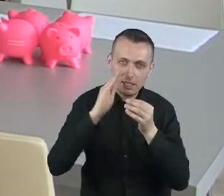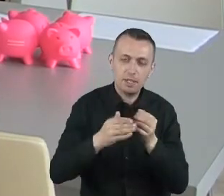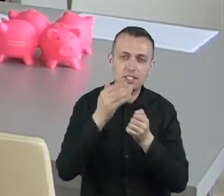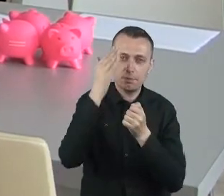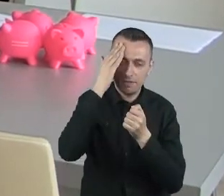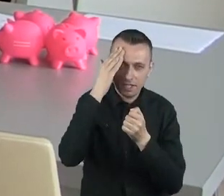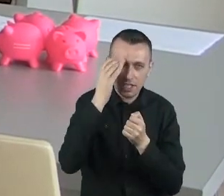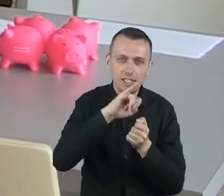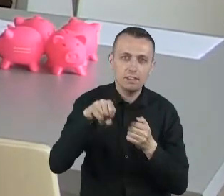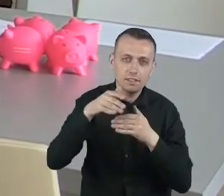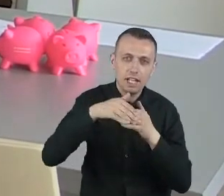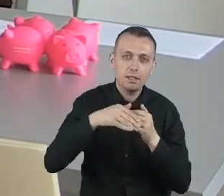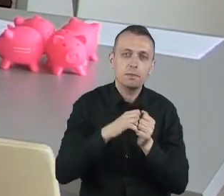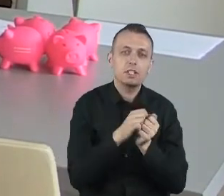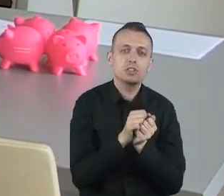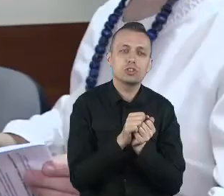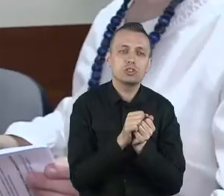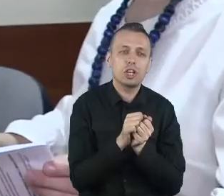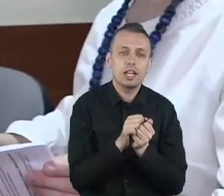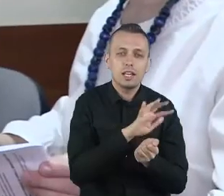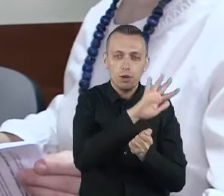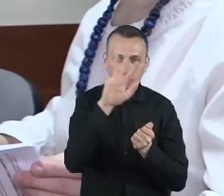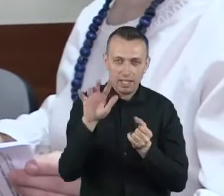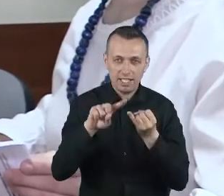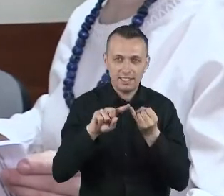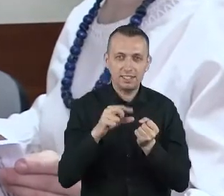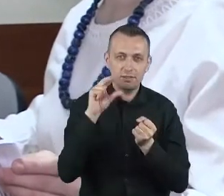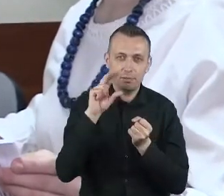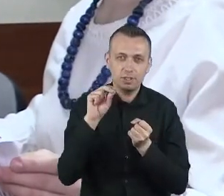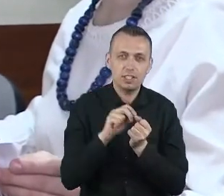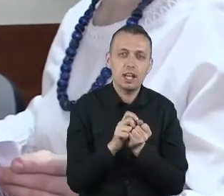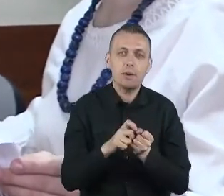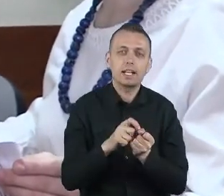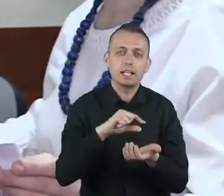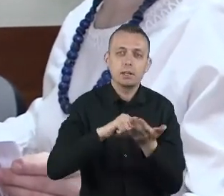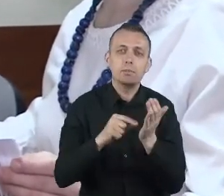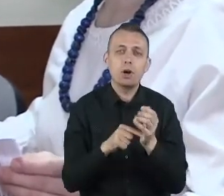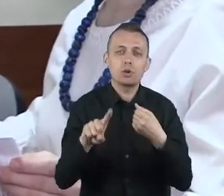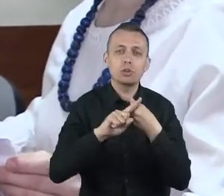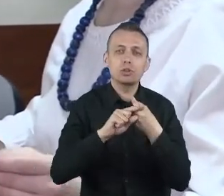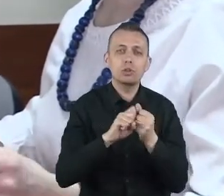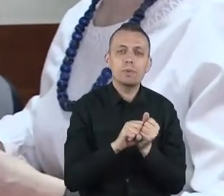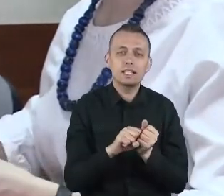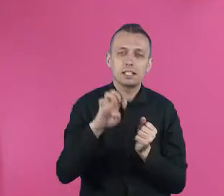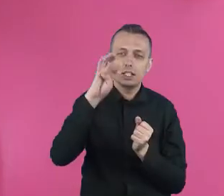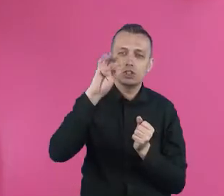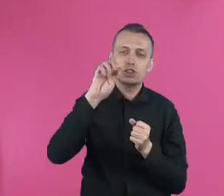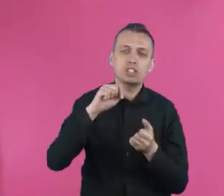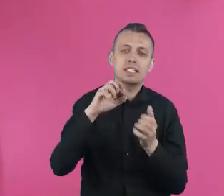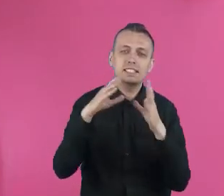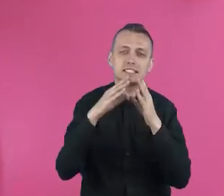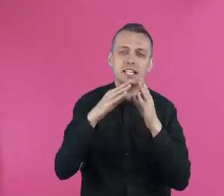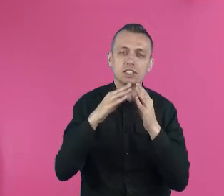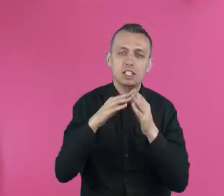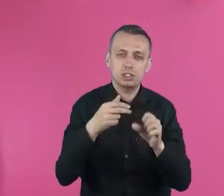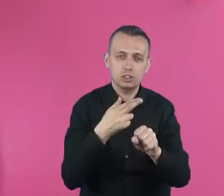weekend i w poniedziałek. Przedstawiciele magistratu czekają na pomysłodawców w pokoju numer 410 do godziny 18 w poniedziałek